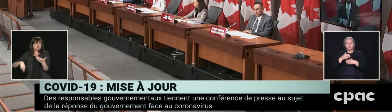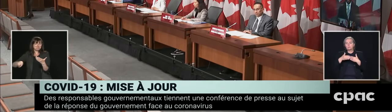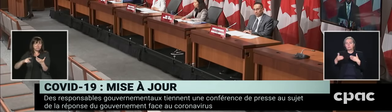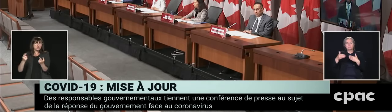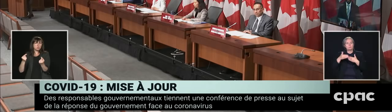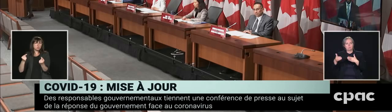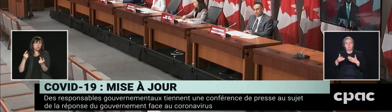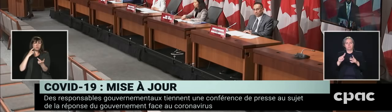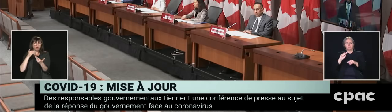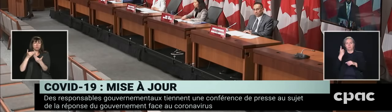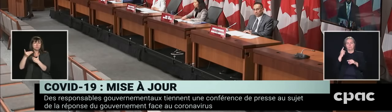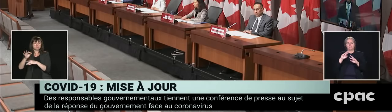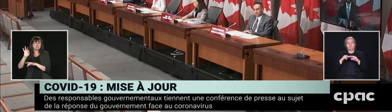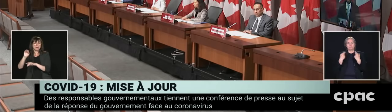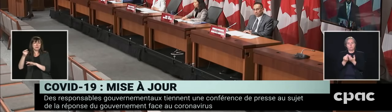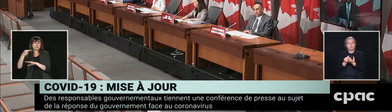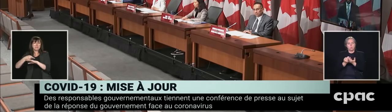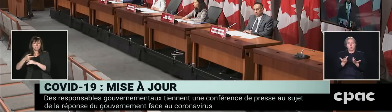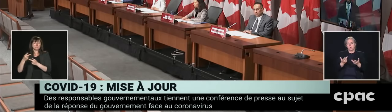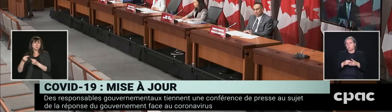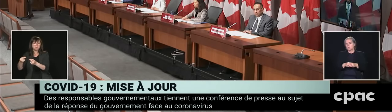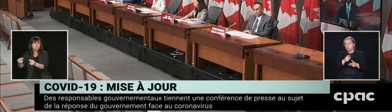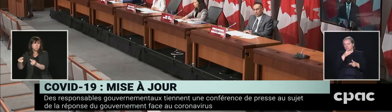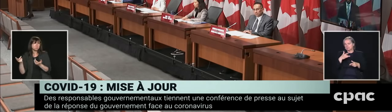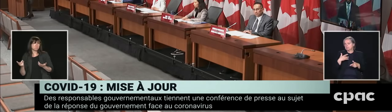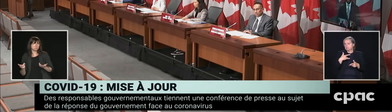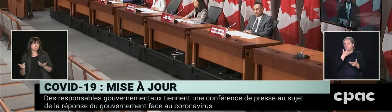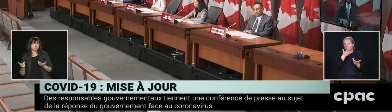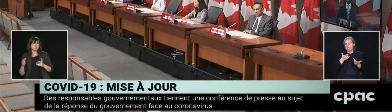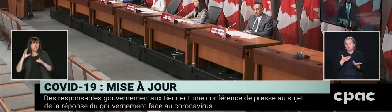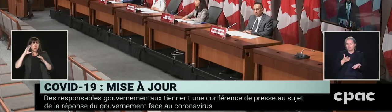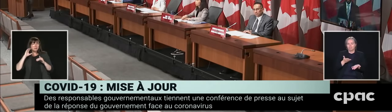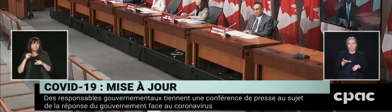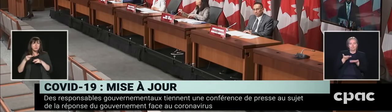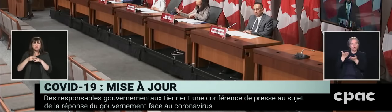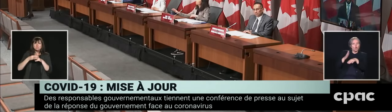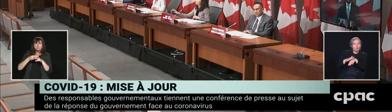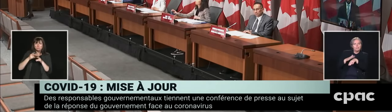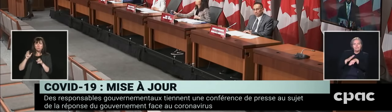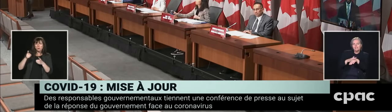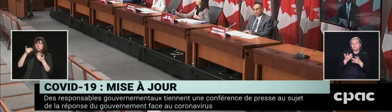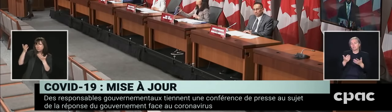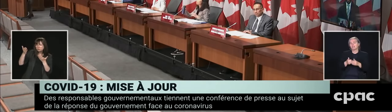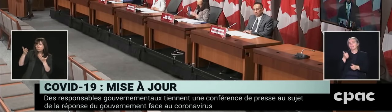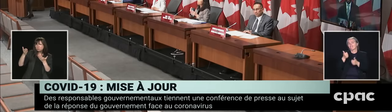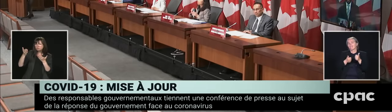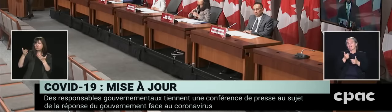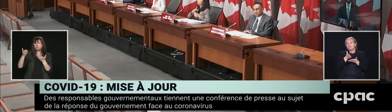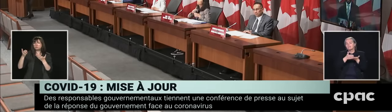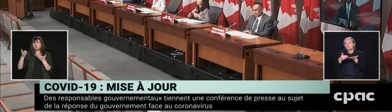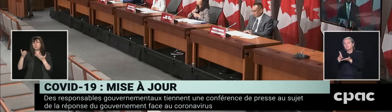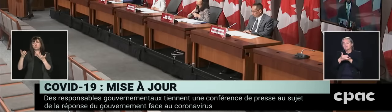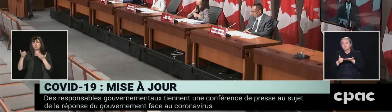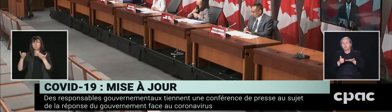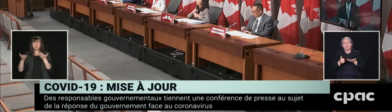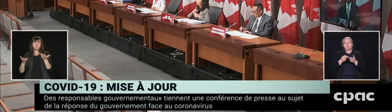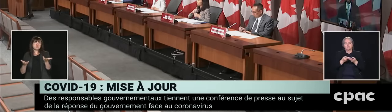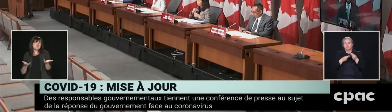recommandations à court terme? Et surtout, quel secteur économique va-t-il analyser en priorité?